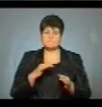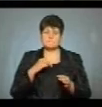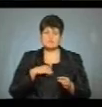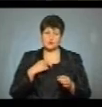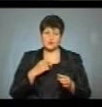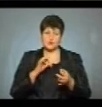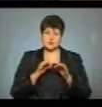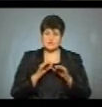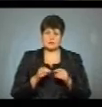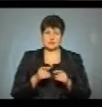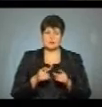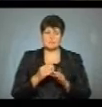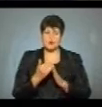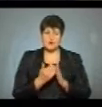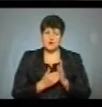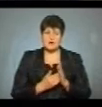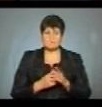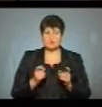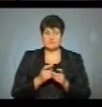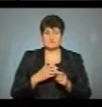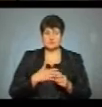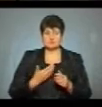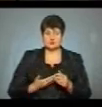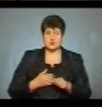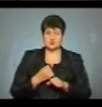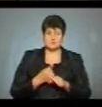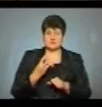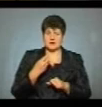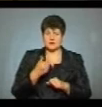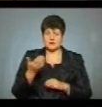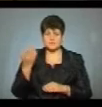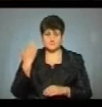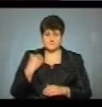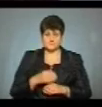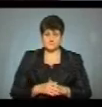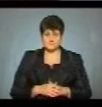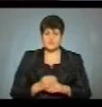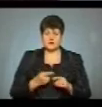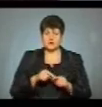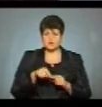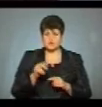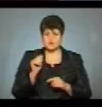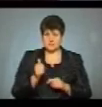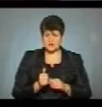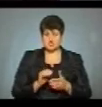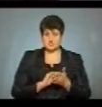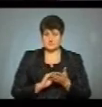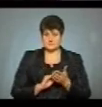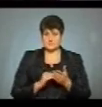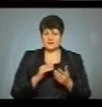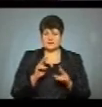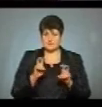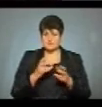його словами, програму тренінгу «Конфлікти у нашому житті» для Карітасу розробив 3 роки тому. Цього тижня ми присвячуємо тематиці спілкування,